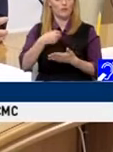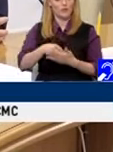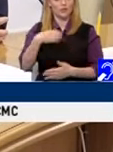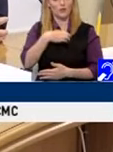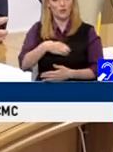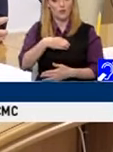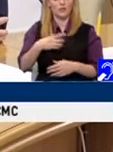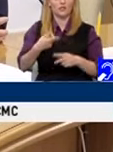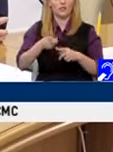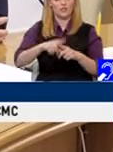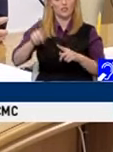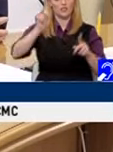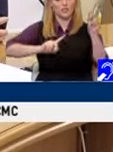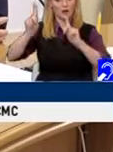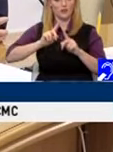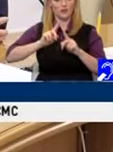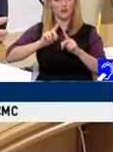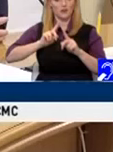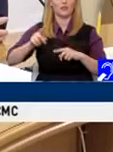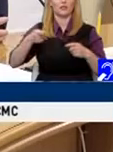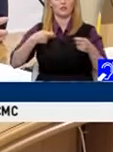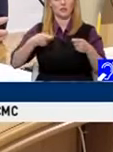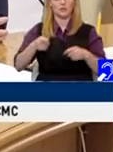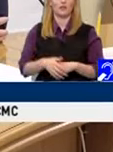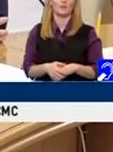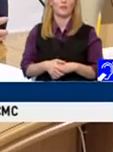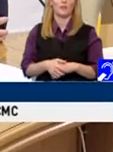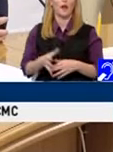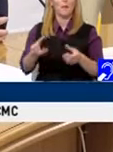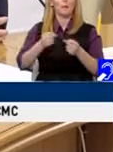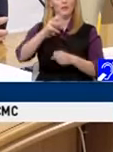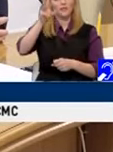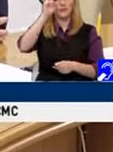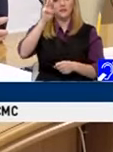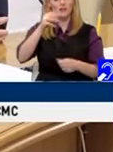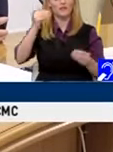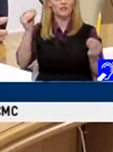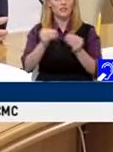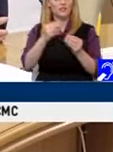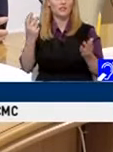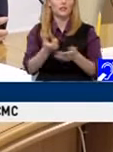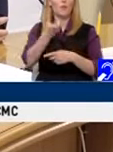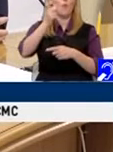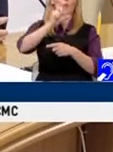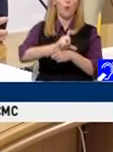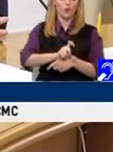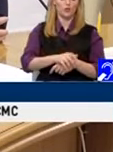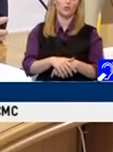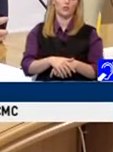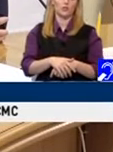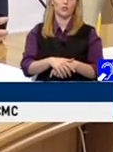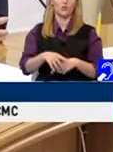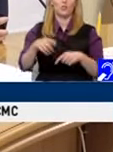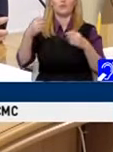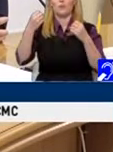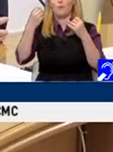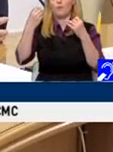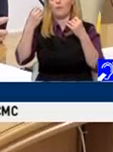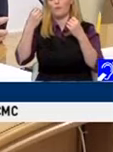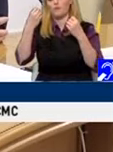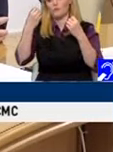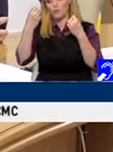pentru ședințele Consiliului de Administrare. Primesc un salariu de 10 ori mai mare decât salariul